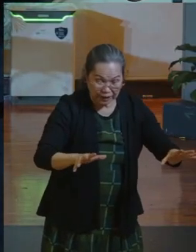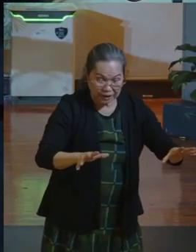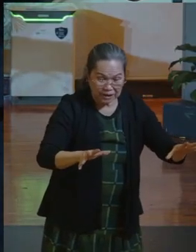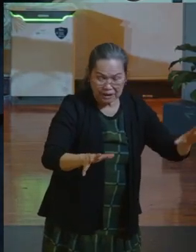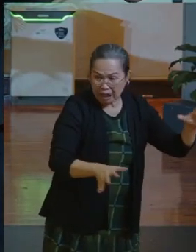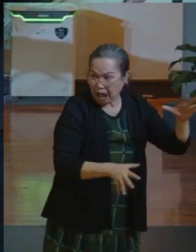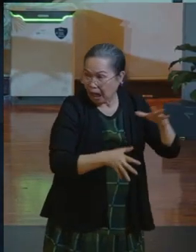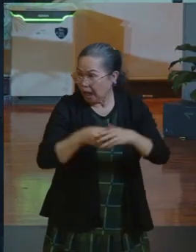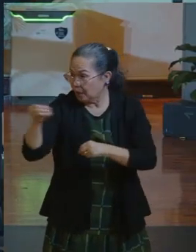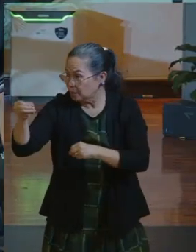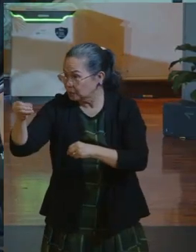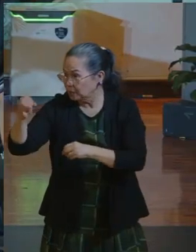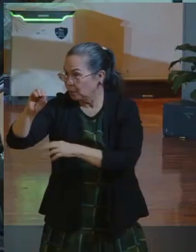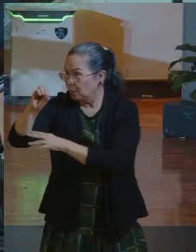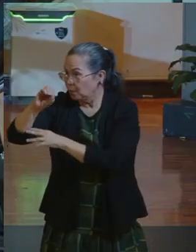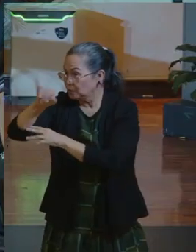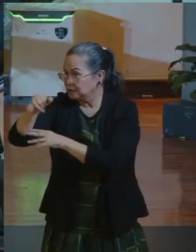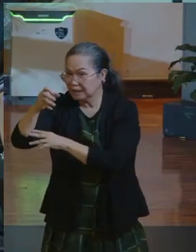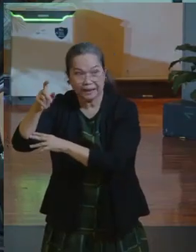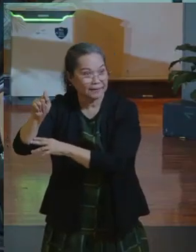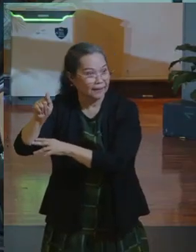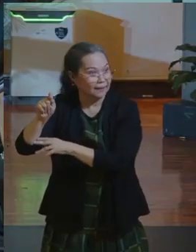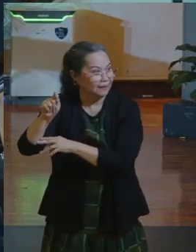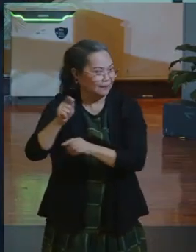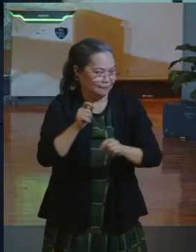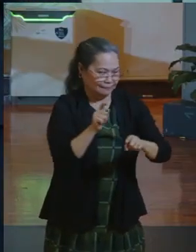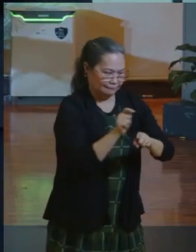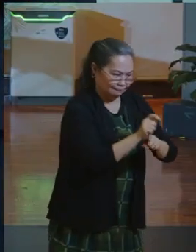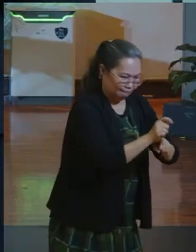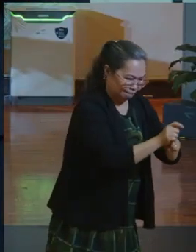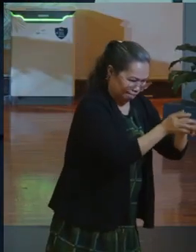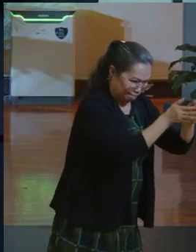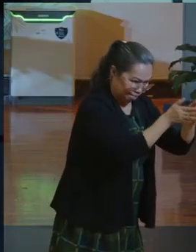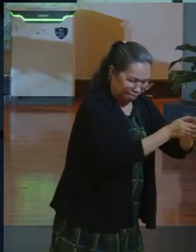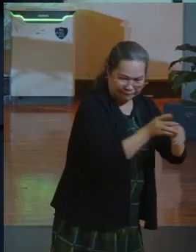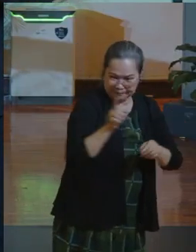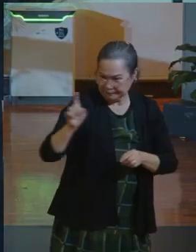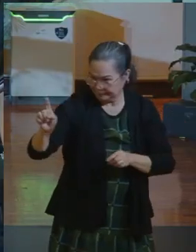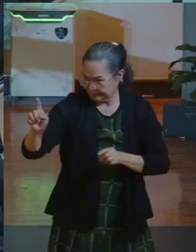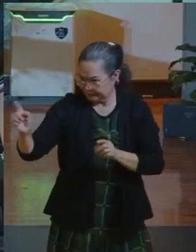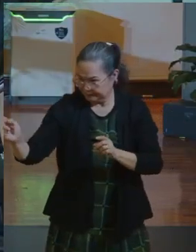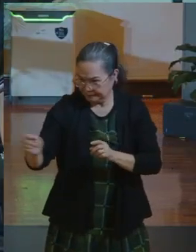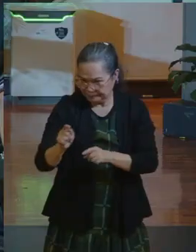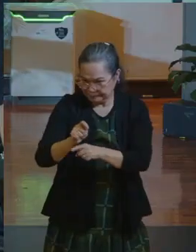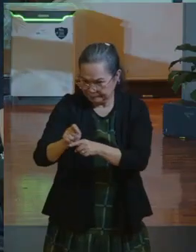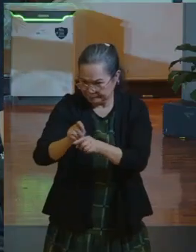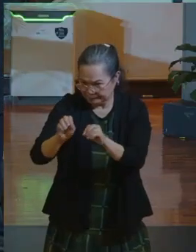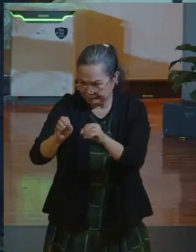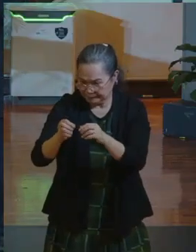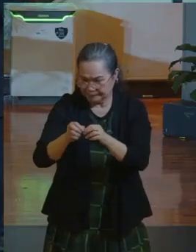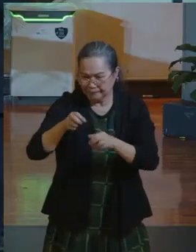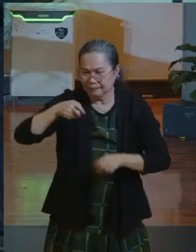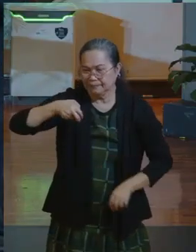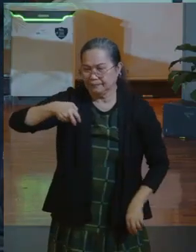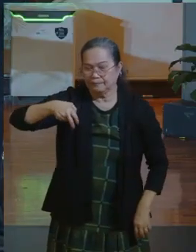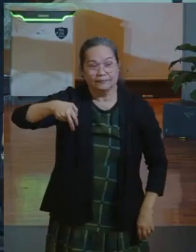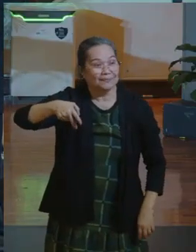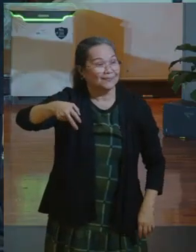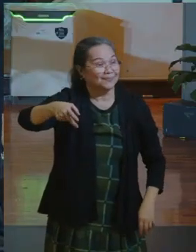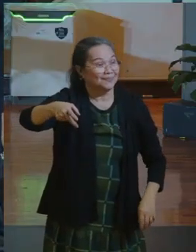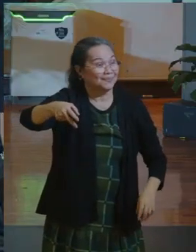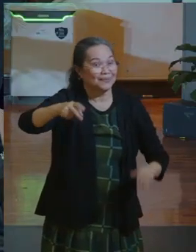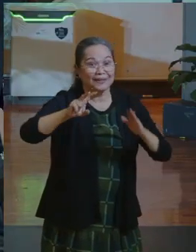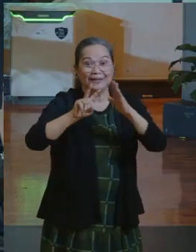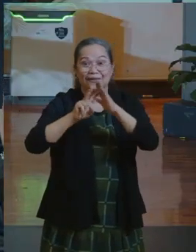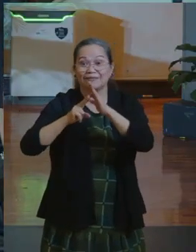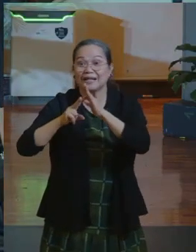training. So, isang trainer, saka isang trainee, kami po ay paglalakad sa kalye ng aming